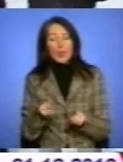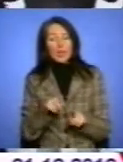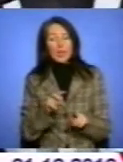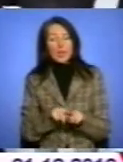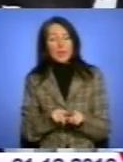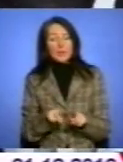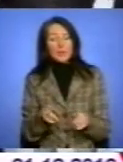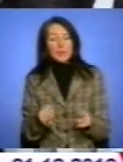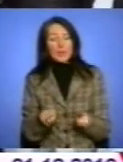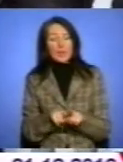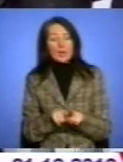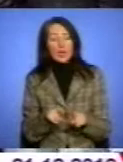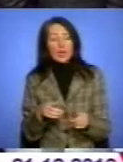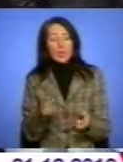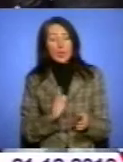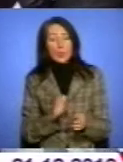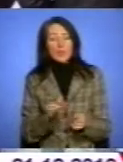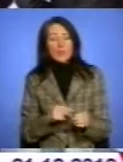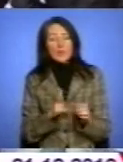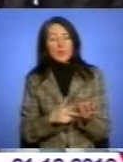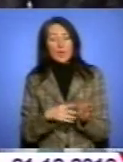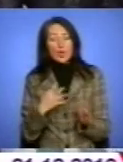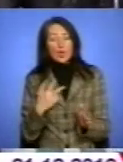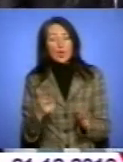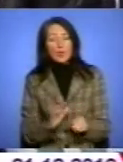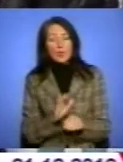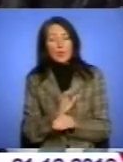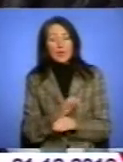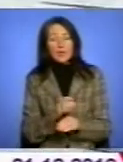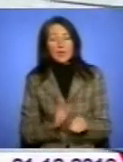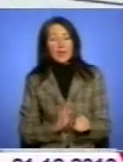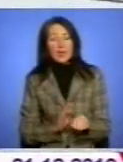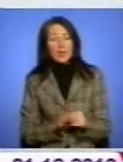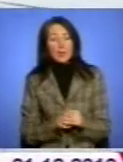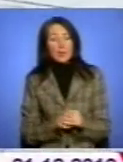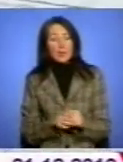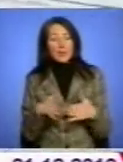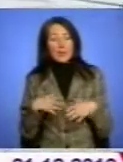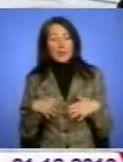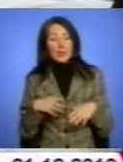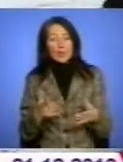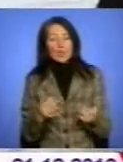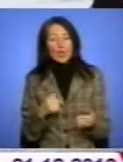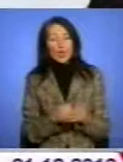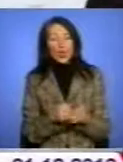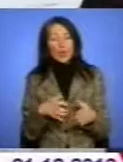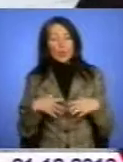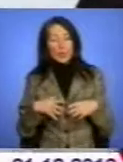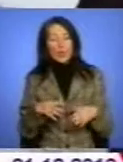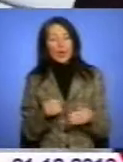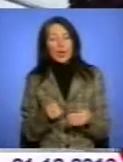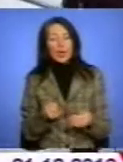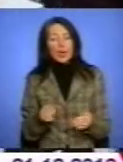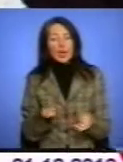510, Львів-Сімферополь. 18:43 відправляється, в 17:30 в Сімферополі. І ще до Одеси один додатковий поїзд,